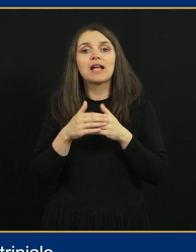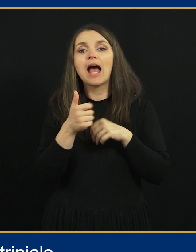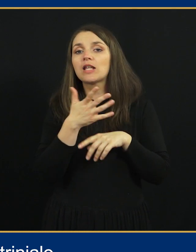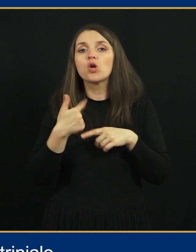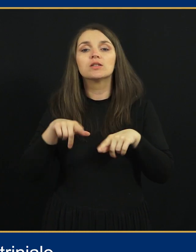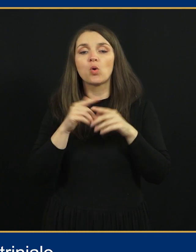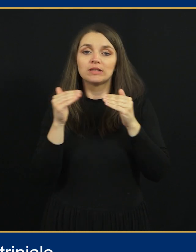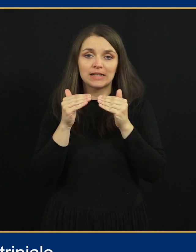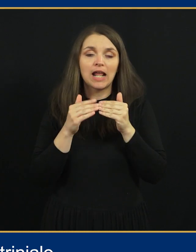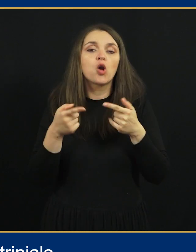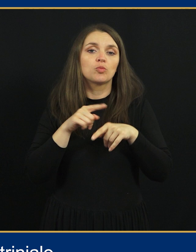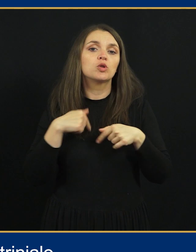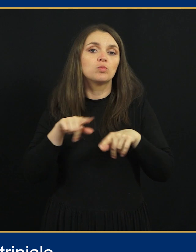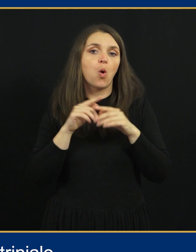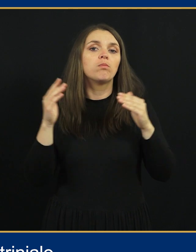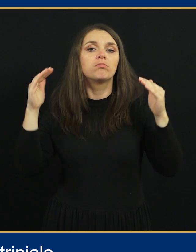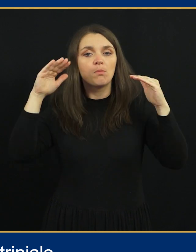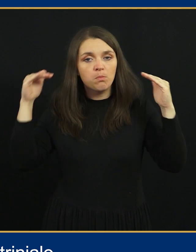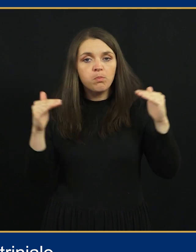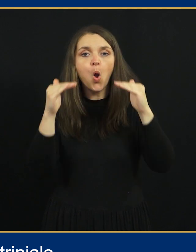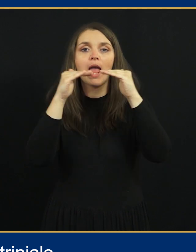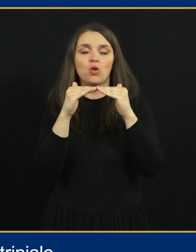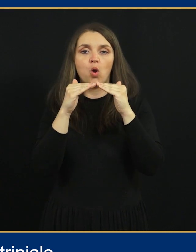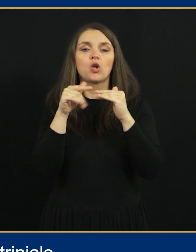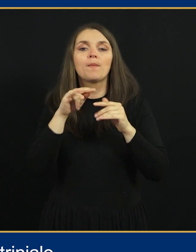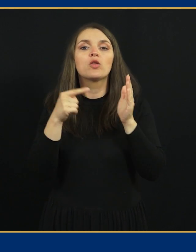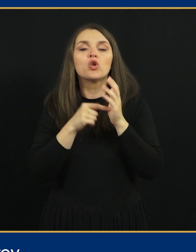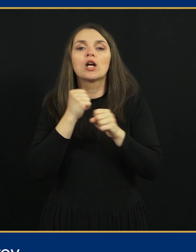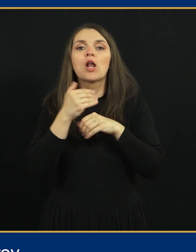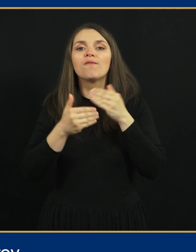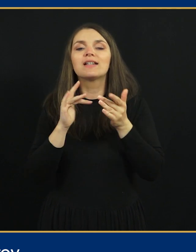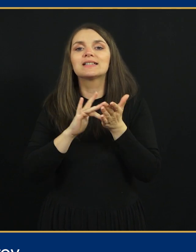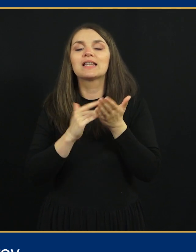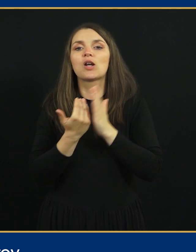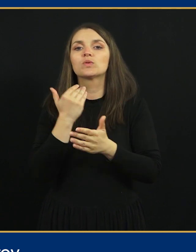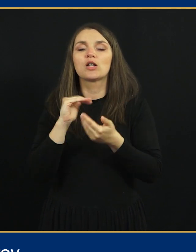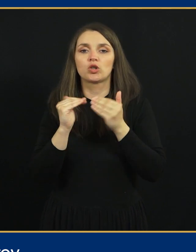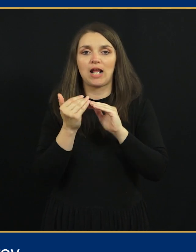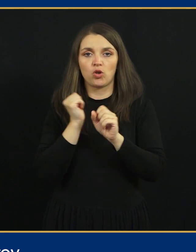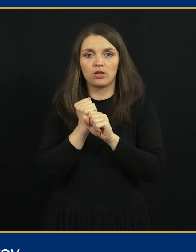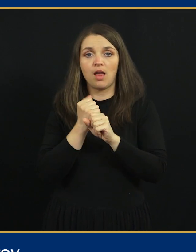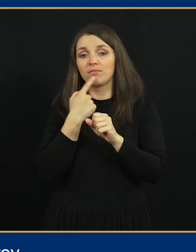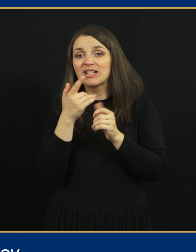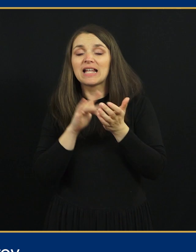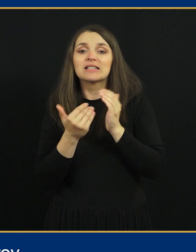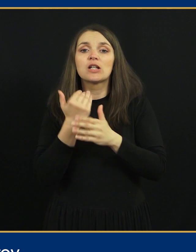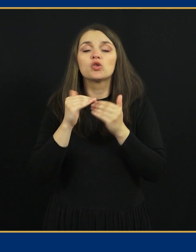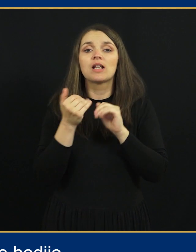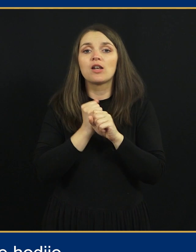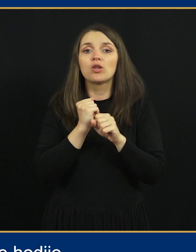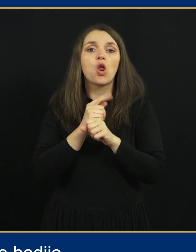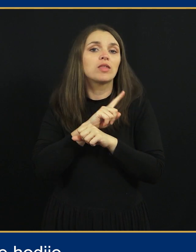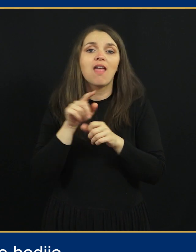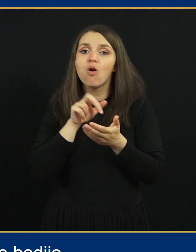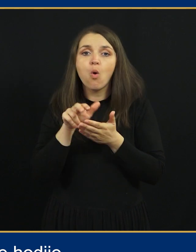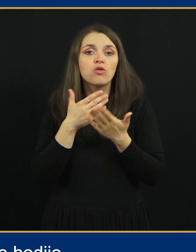s katero smo se strinjali oziroma v kateri smo se poenotili, je pa točka delovanja centrov za socialno delo. Menda